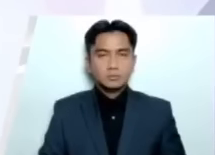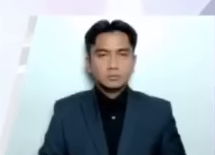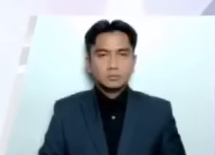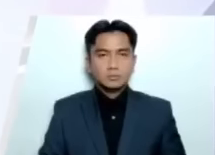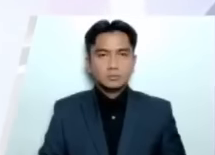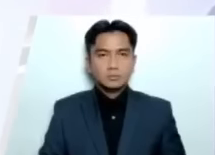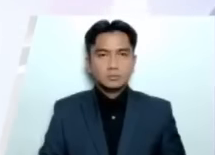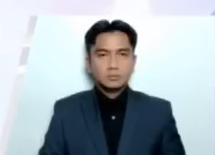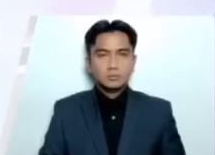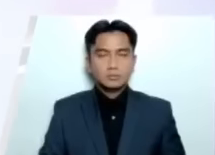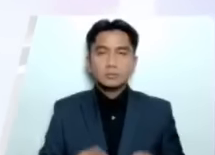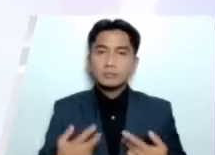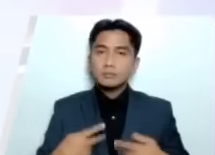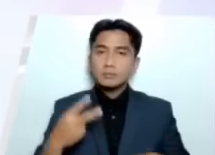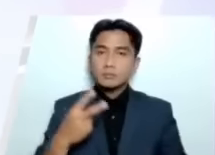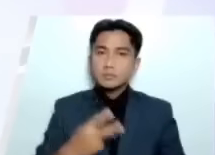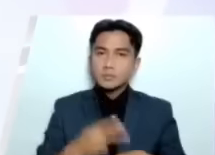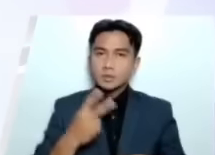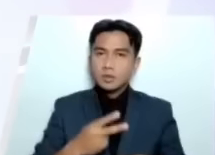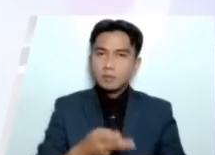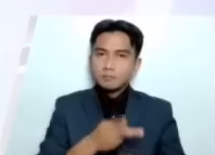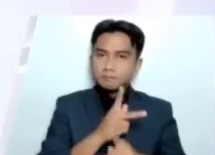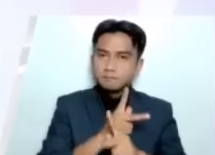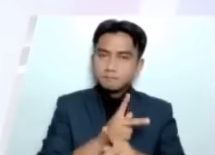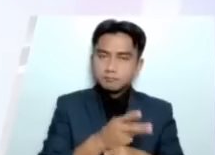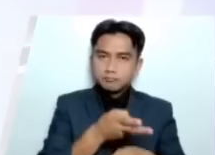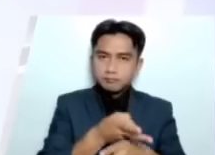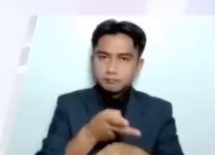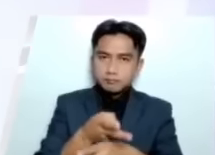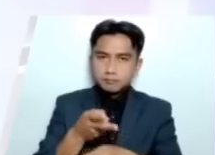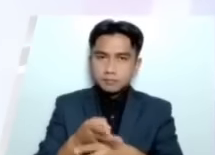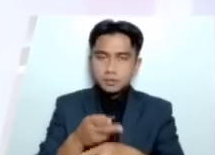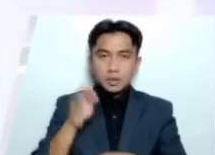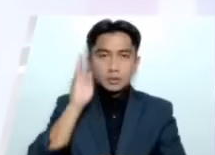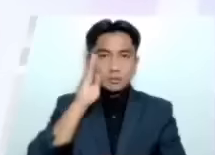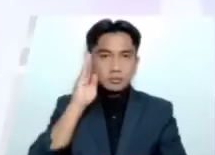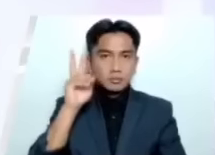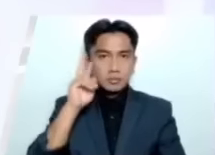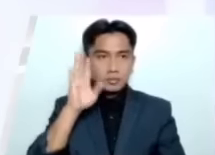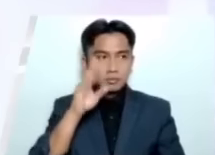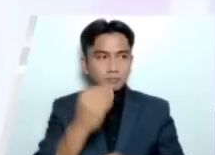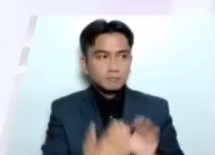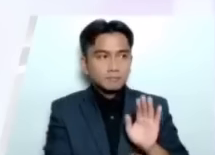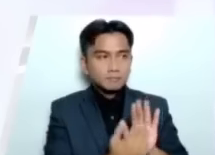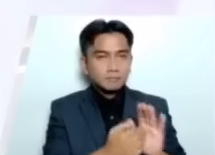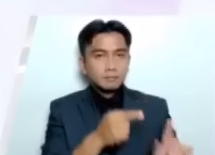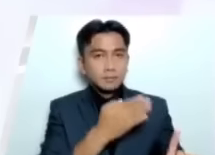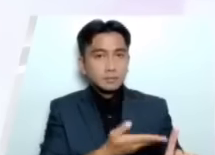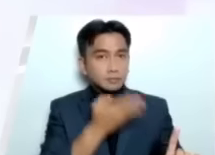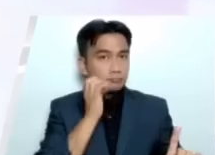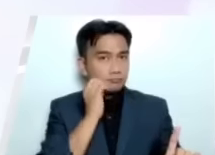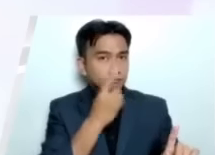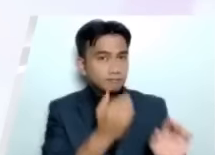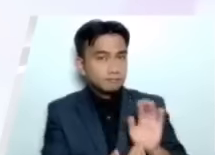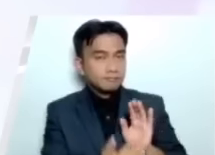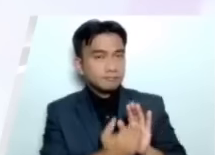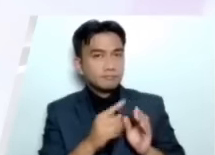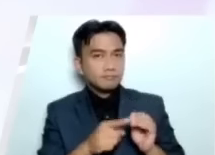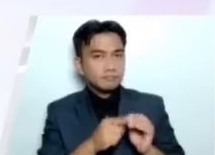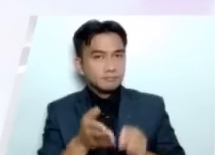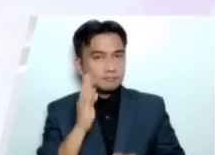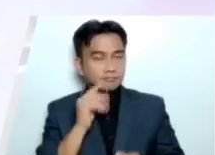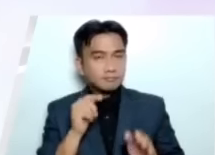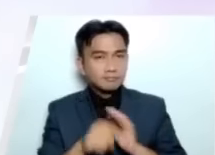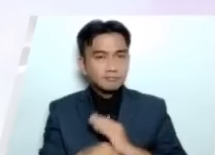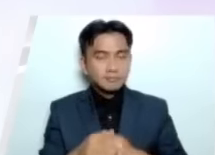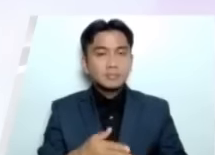Dinoble na ang seguridad ni Pangulong Bongbong Marcos kasunod ng pagbabanta ni Vice President Sara Duterte. Umalis na patungong United Arab